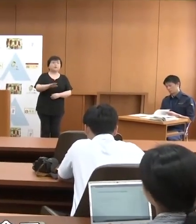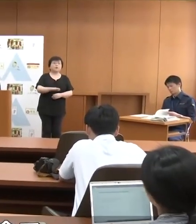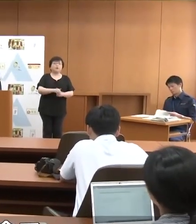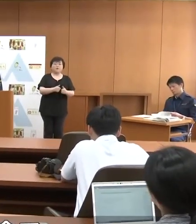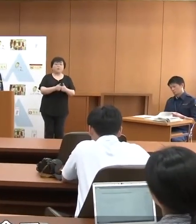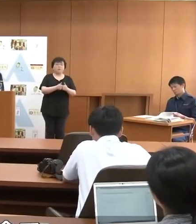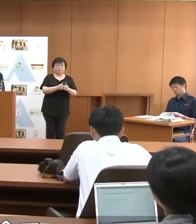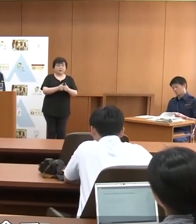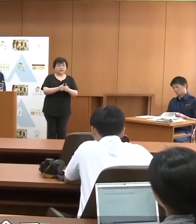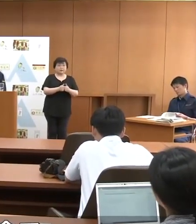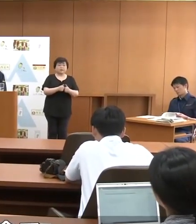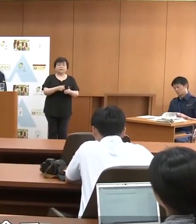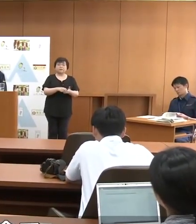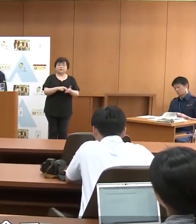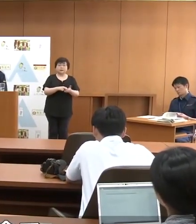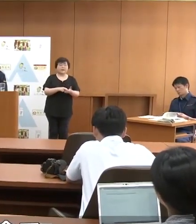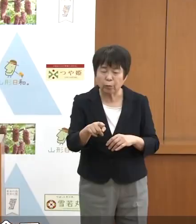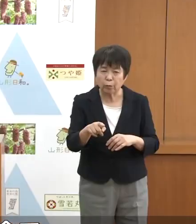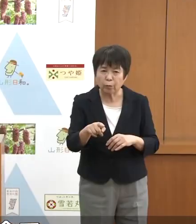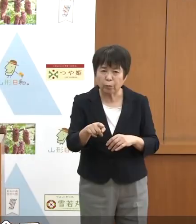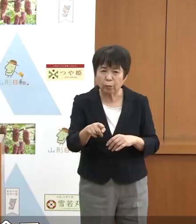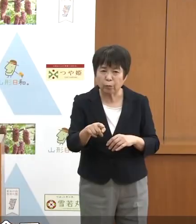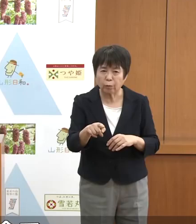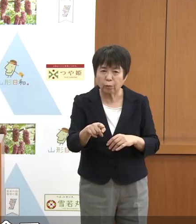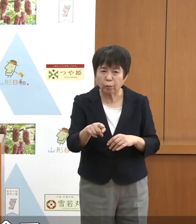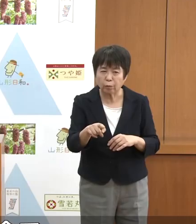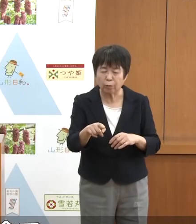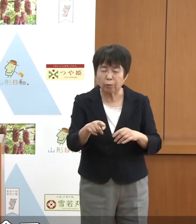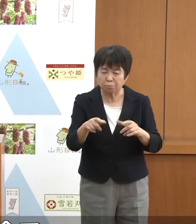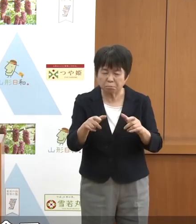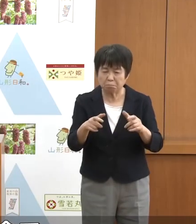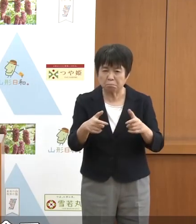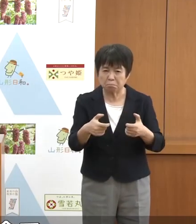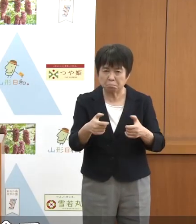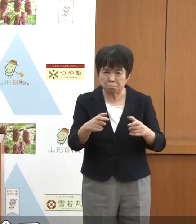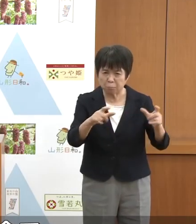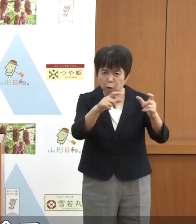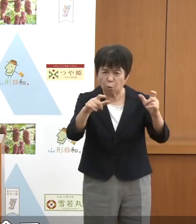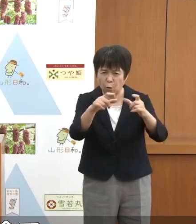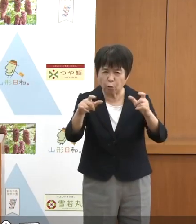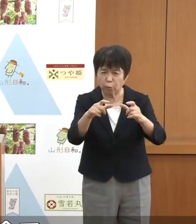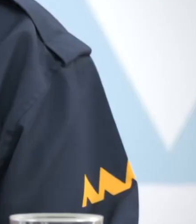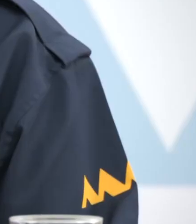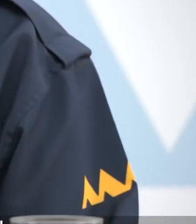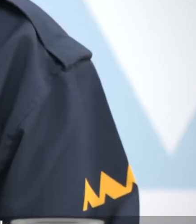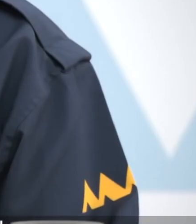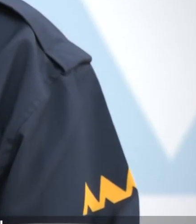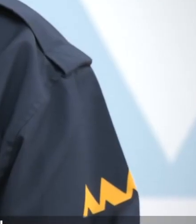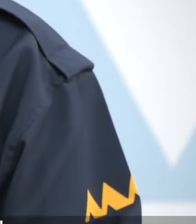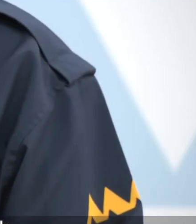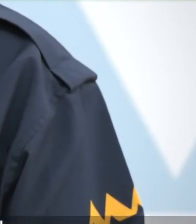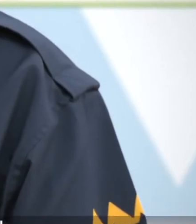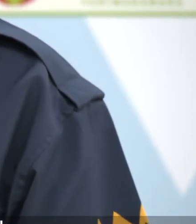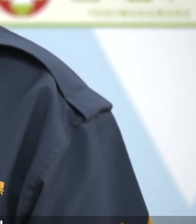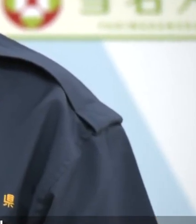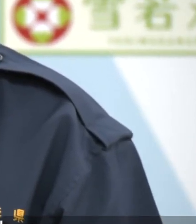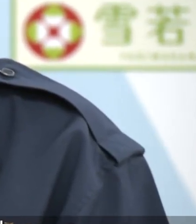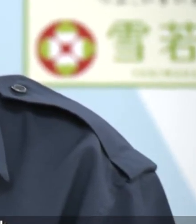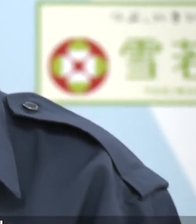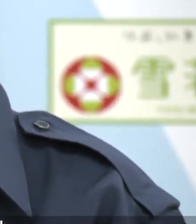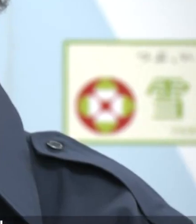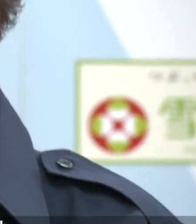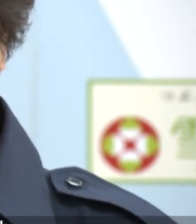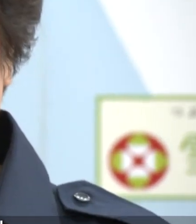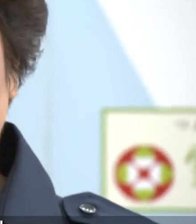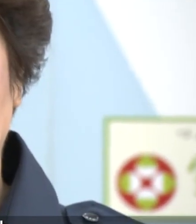開会する県議会で復旧支援関連の予算案を提出する予定です施